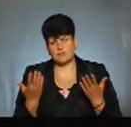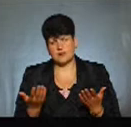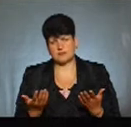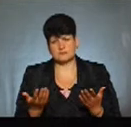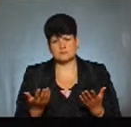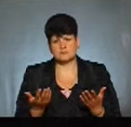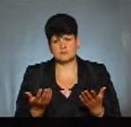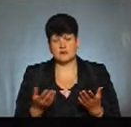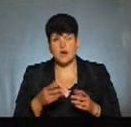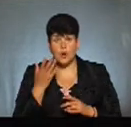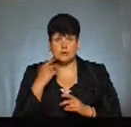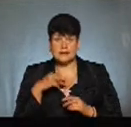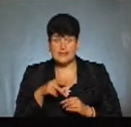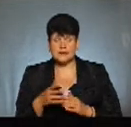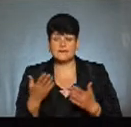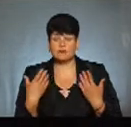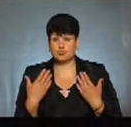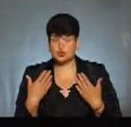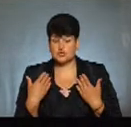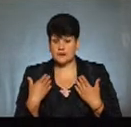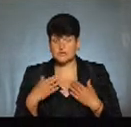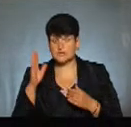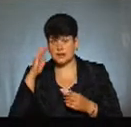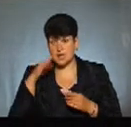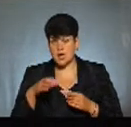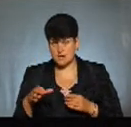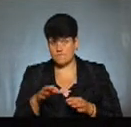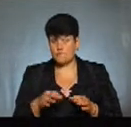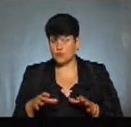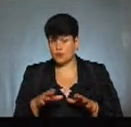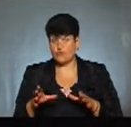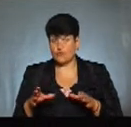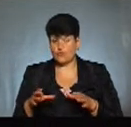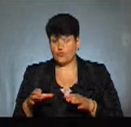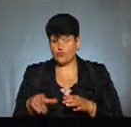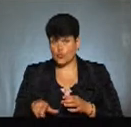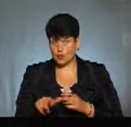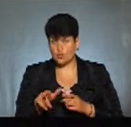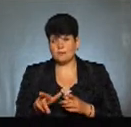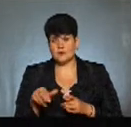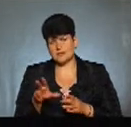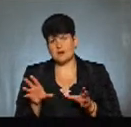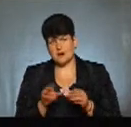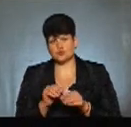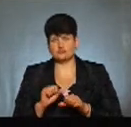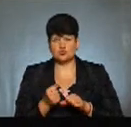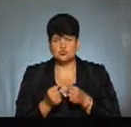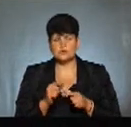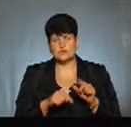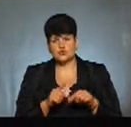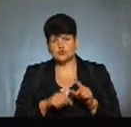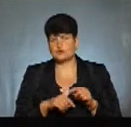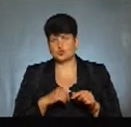як йдете відпочивати на водойму, завжди йдіть разом з друзями, знайомими, з родичами, щоб не бути самому,